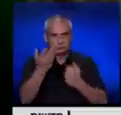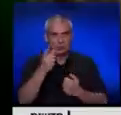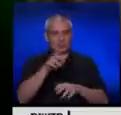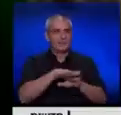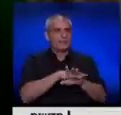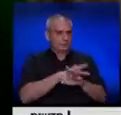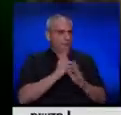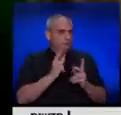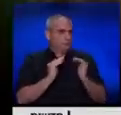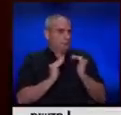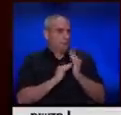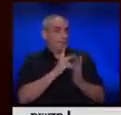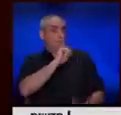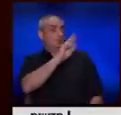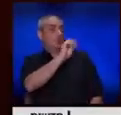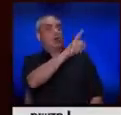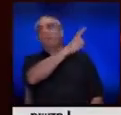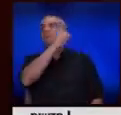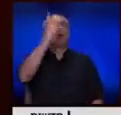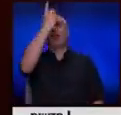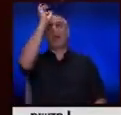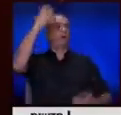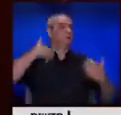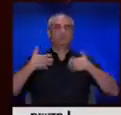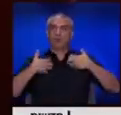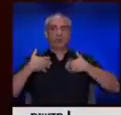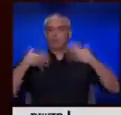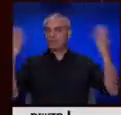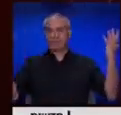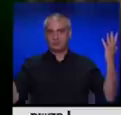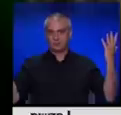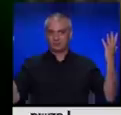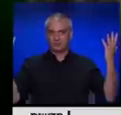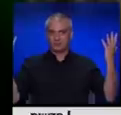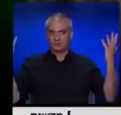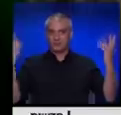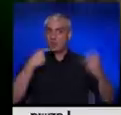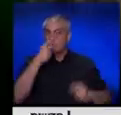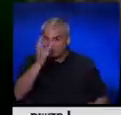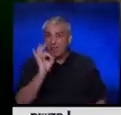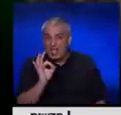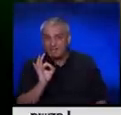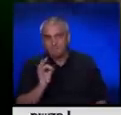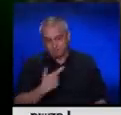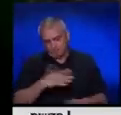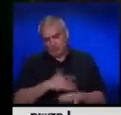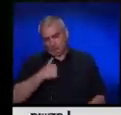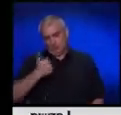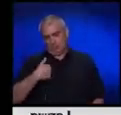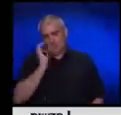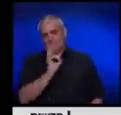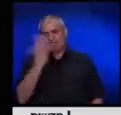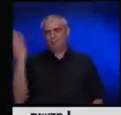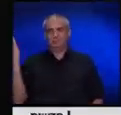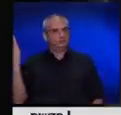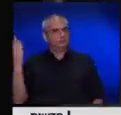מרגיש שזה נכון. כי אם יורם, האלוהים של התיאטרון, אומר לך שאתה אפס, אז אתה מרגיש אפס.